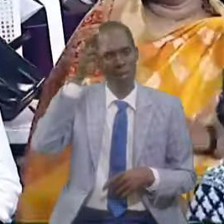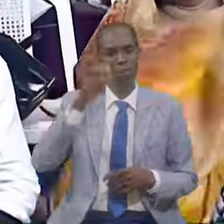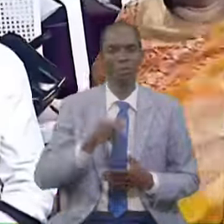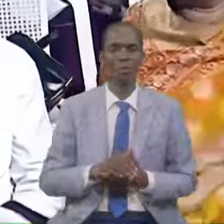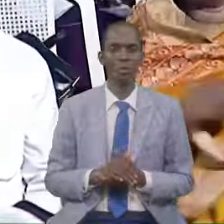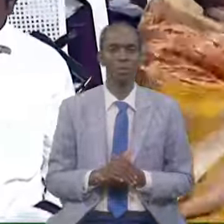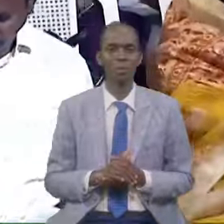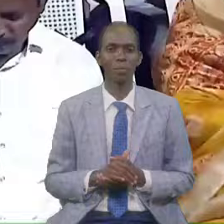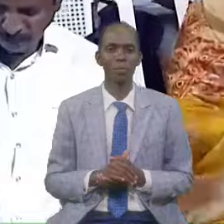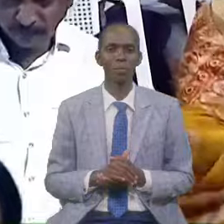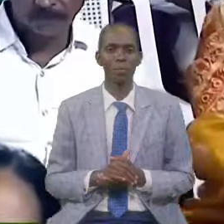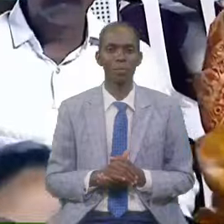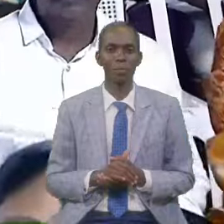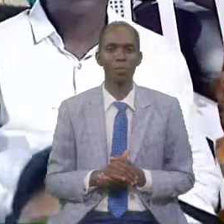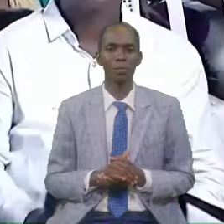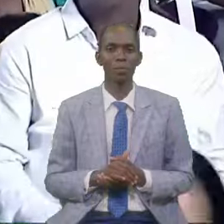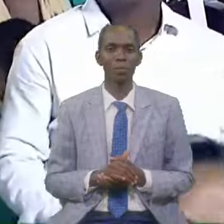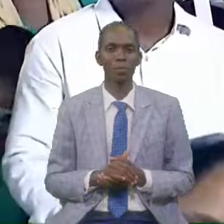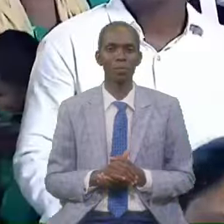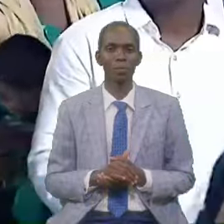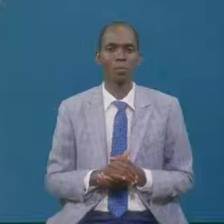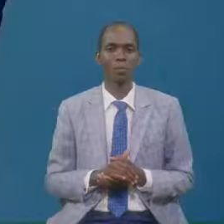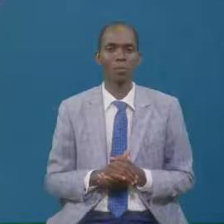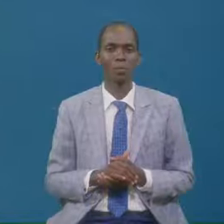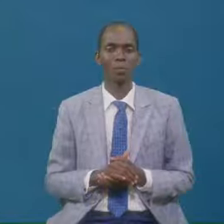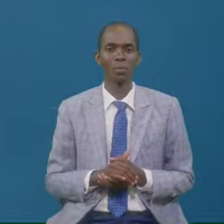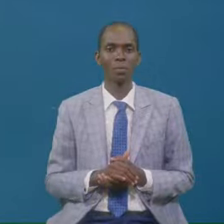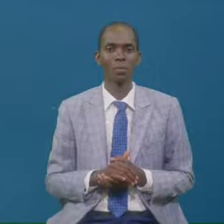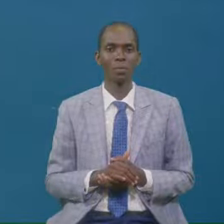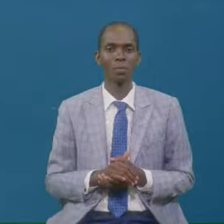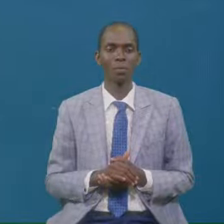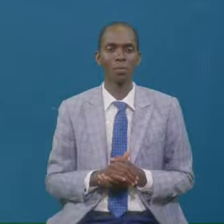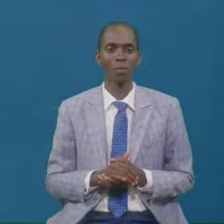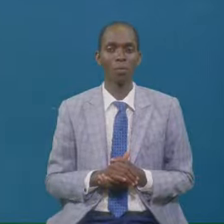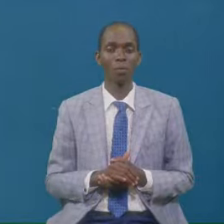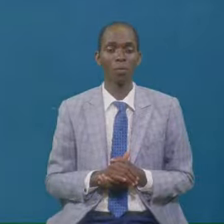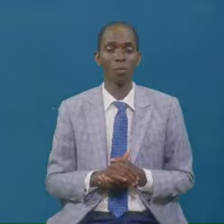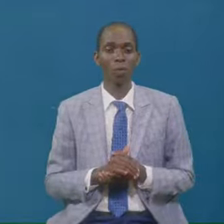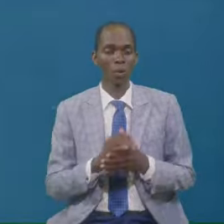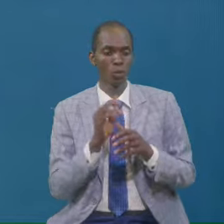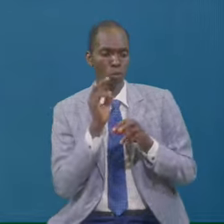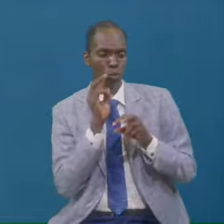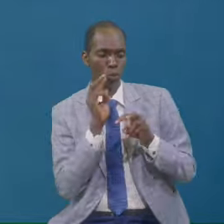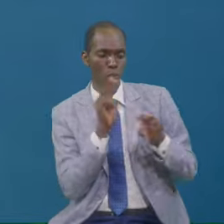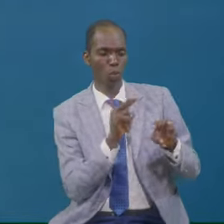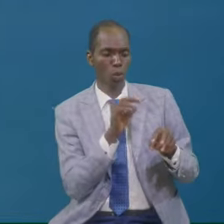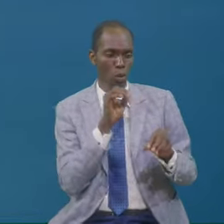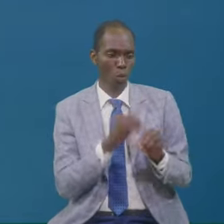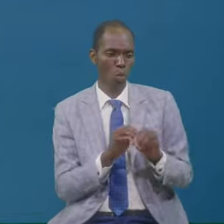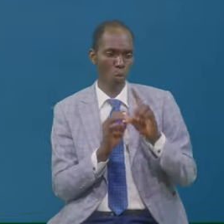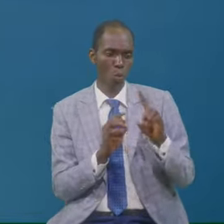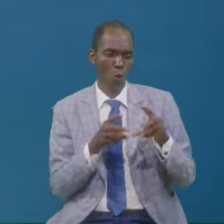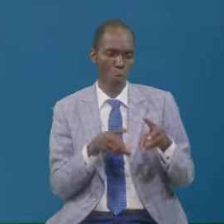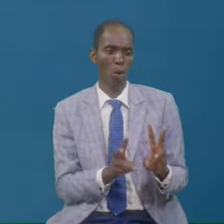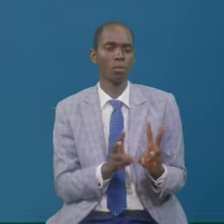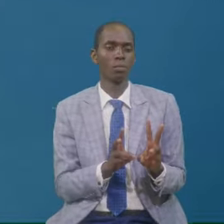నుంచి ప్రతి దాడి నుంచి విడుదల పొందండి. లుక్ ఇన్ వన్ డైరెక్షన్. ఒక దిశలో చూడండి.